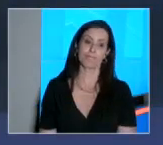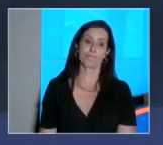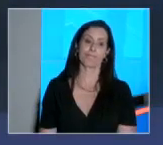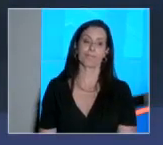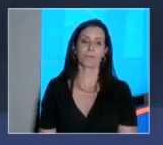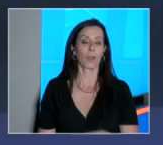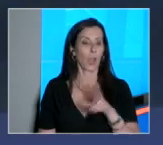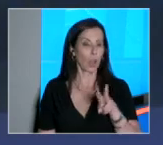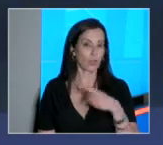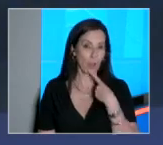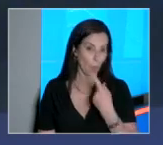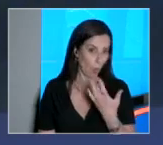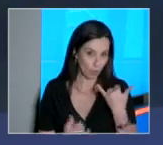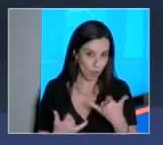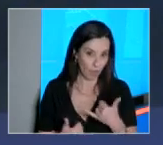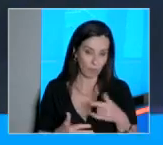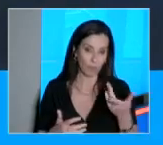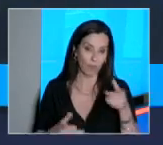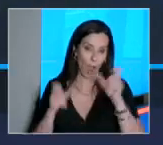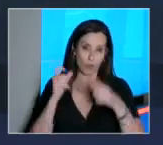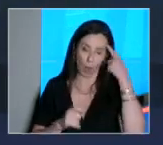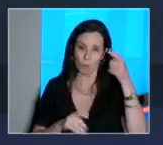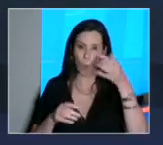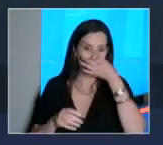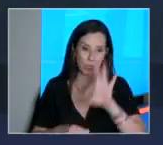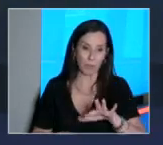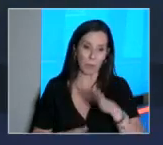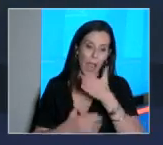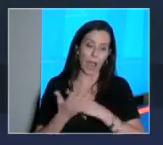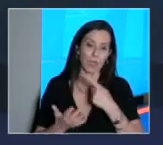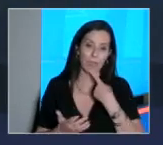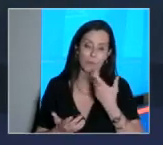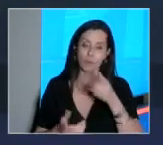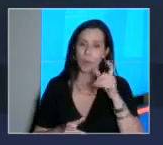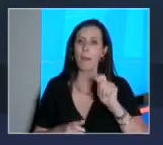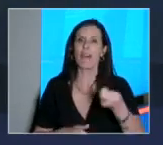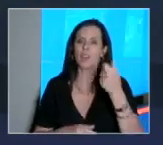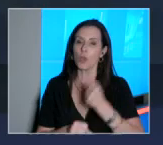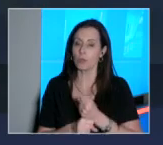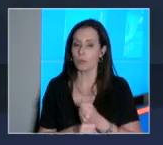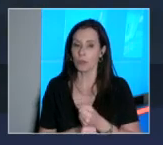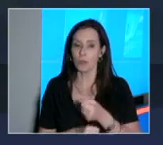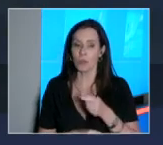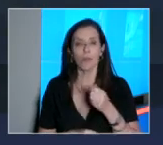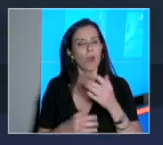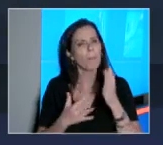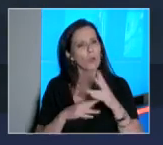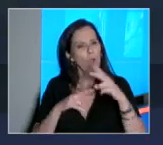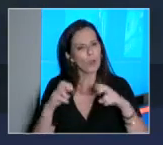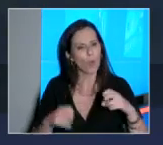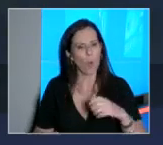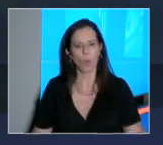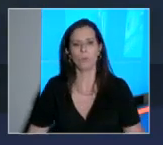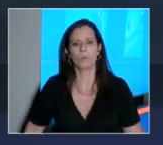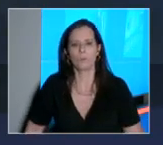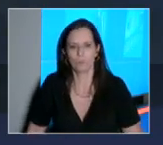יש כאלה שיקראו לסיפור הזה בריחת מוחות, יש כאלה שיגידו שזו הברחת מוחות, ויש מישהו שעשה על זה מחקר ואנחנו רוצים לדבר